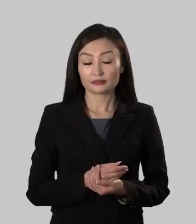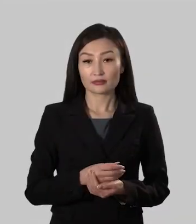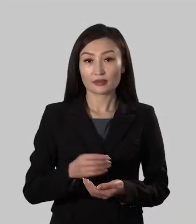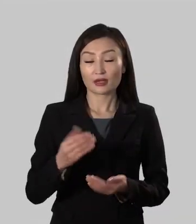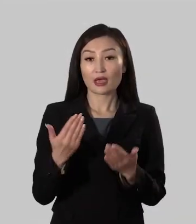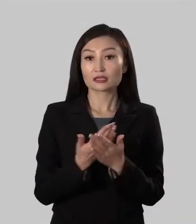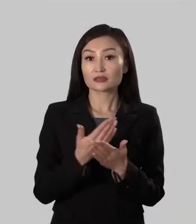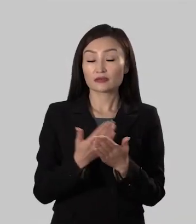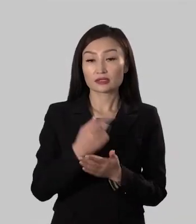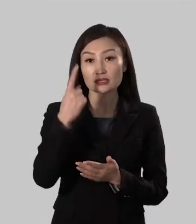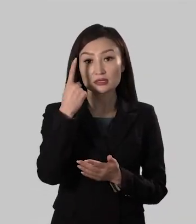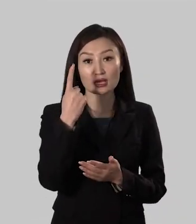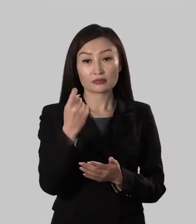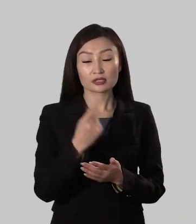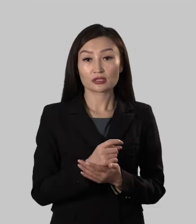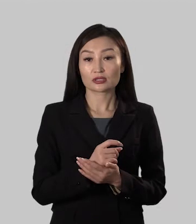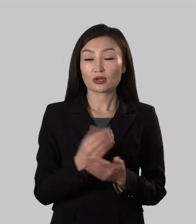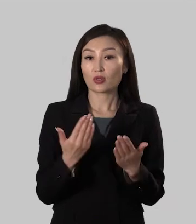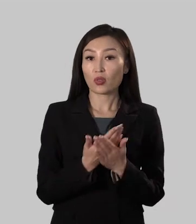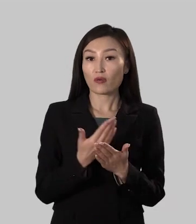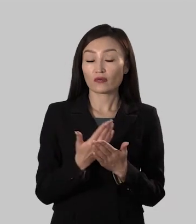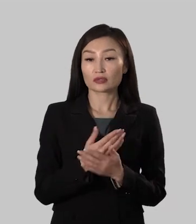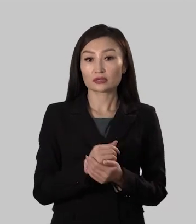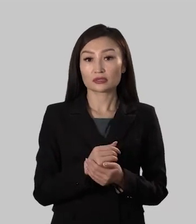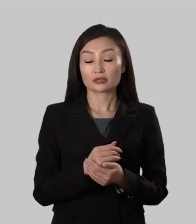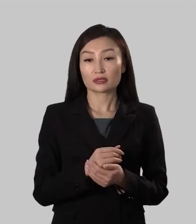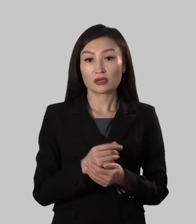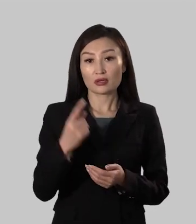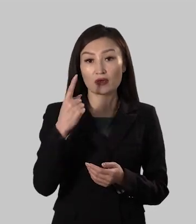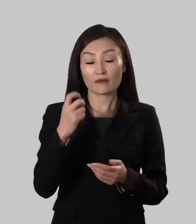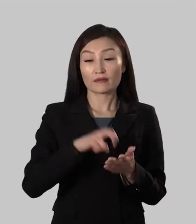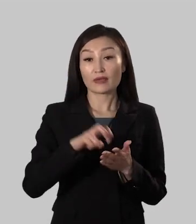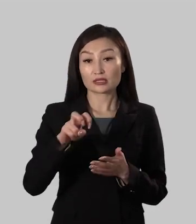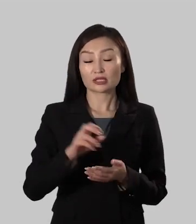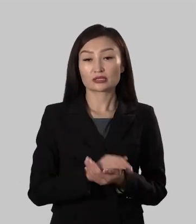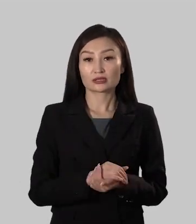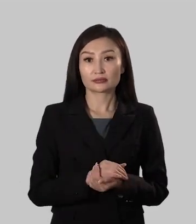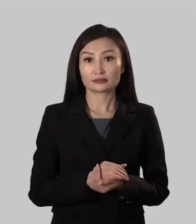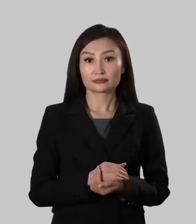Известие, сообщение, новость, весточка.